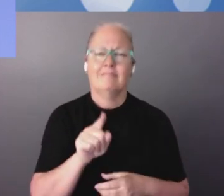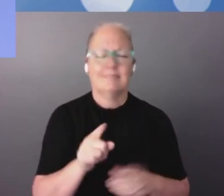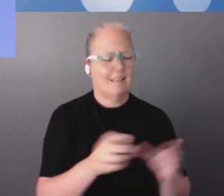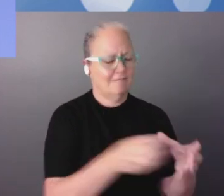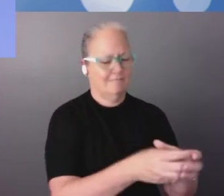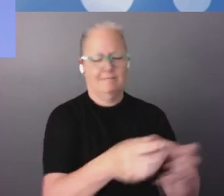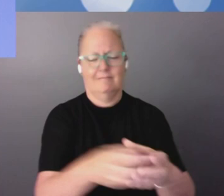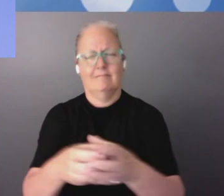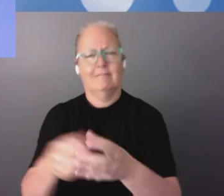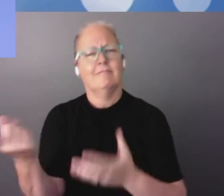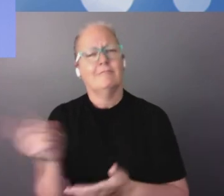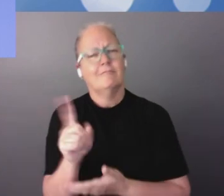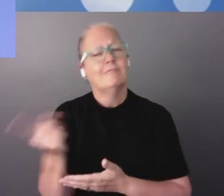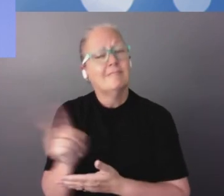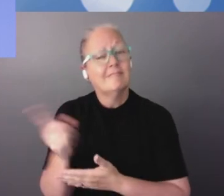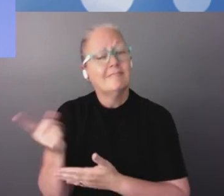время